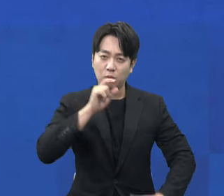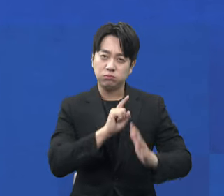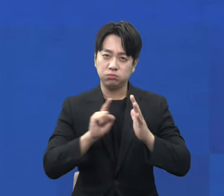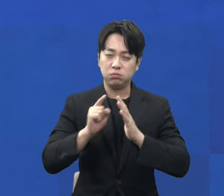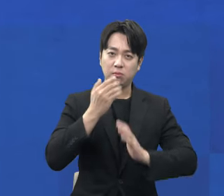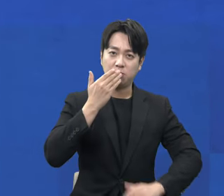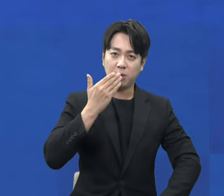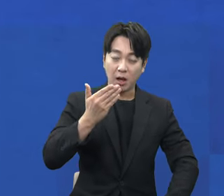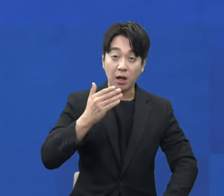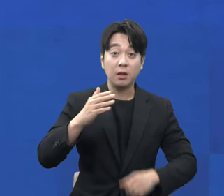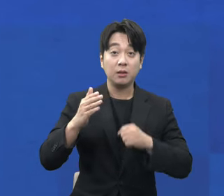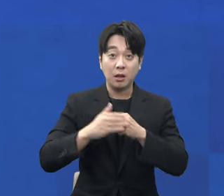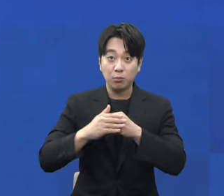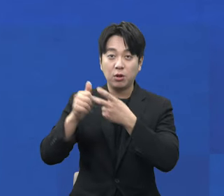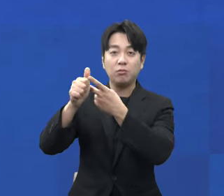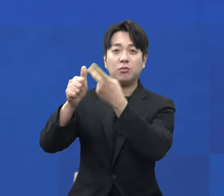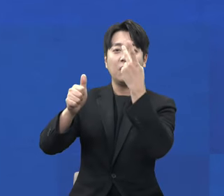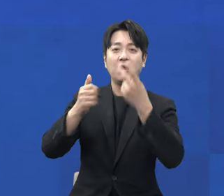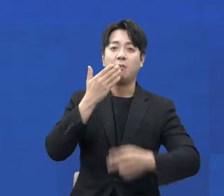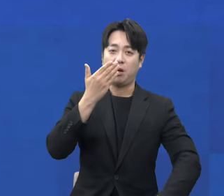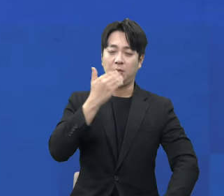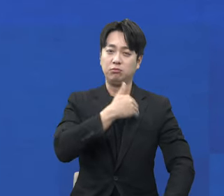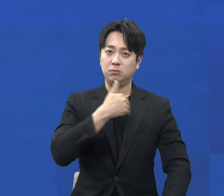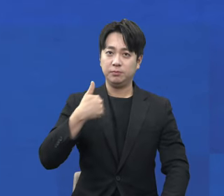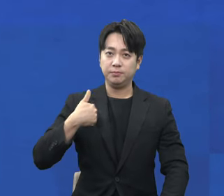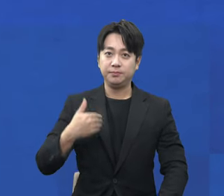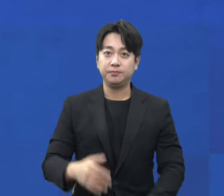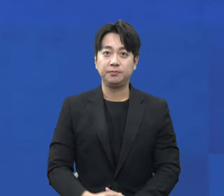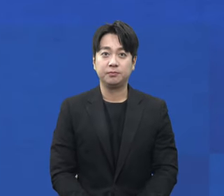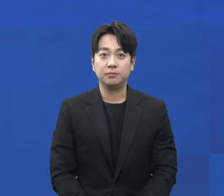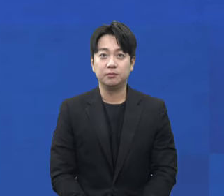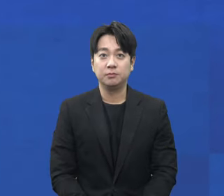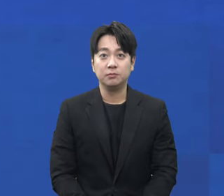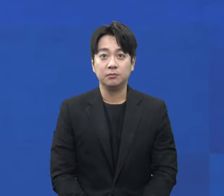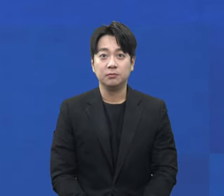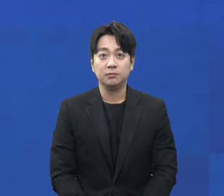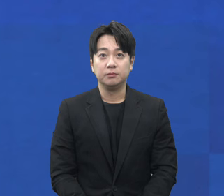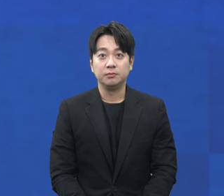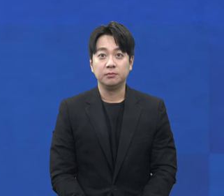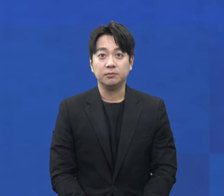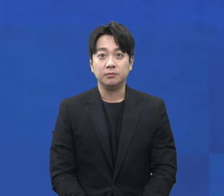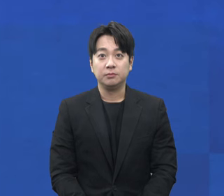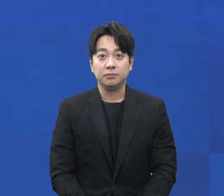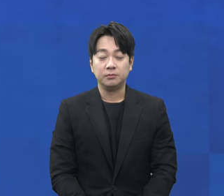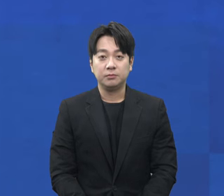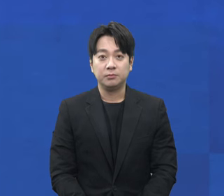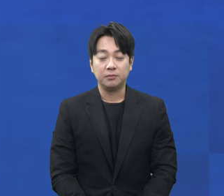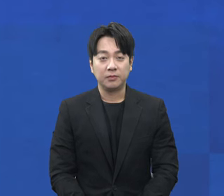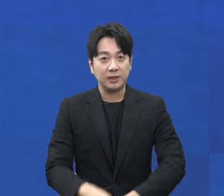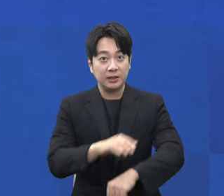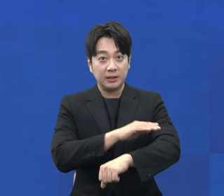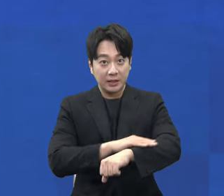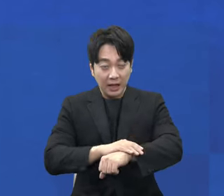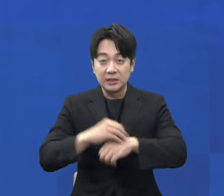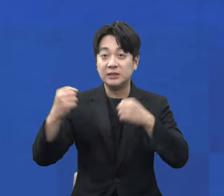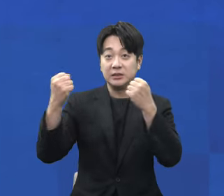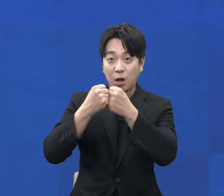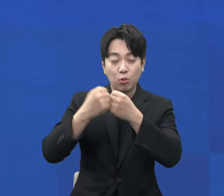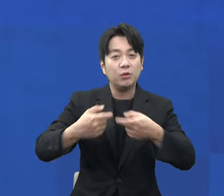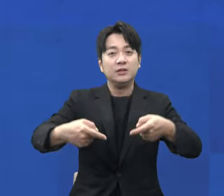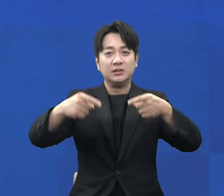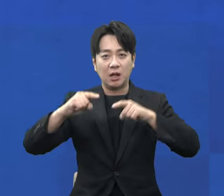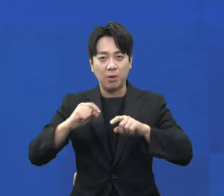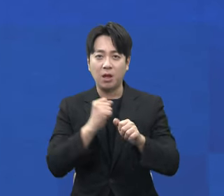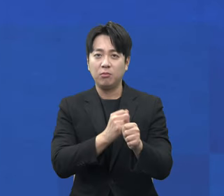반드시 탄핵됩니다. 어차피 이길 싸움입니다. 그러니 기꺼이 싸웁시다. 다 함께 거리로